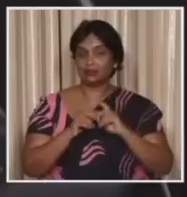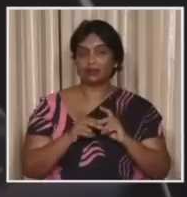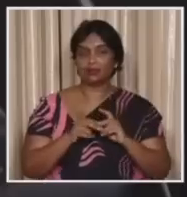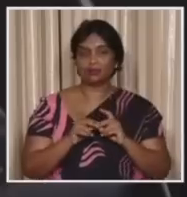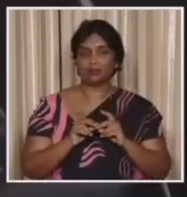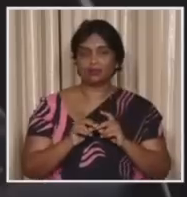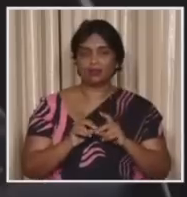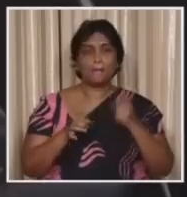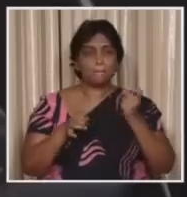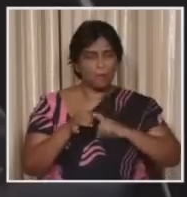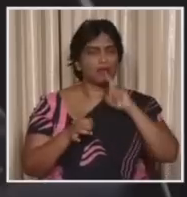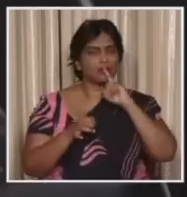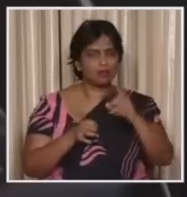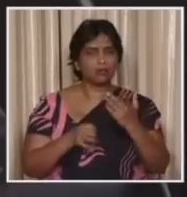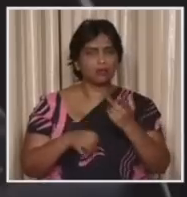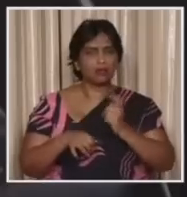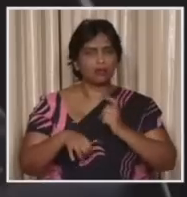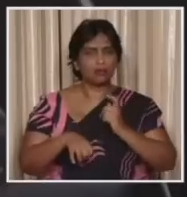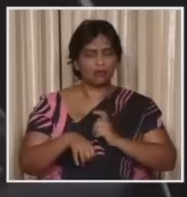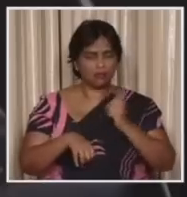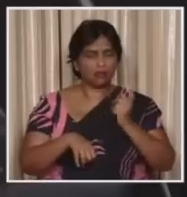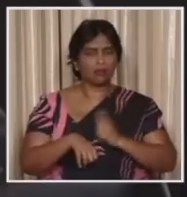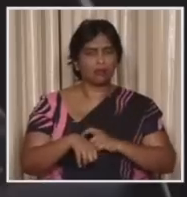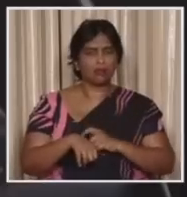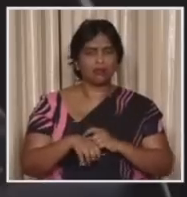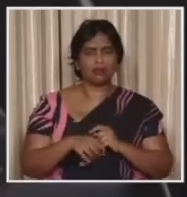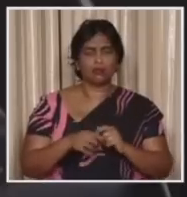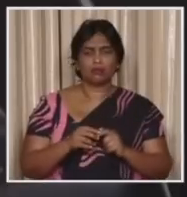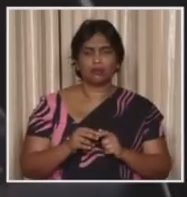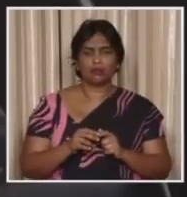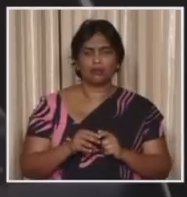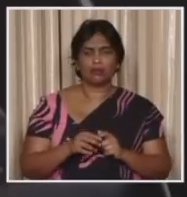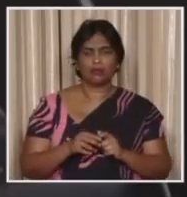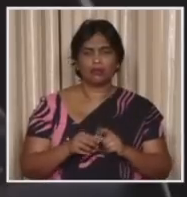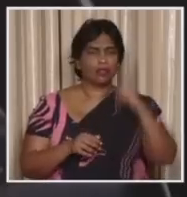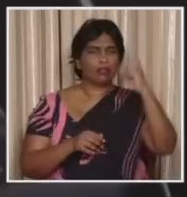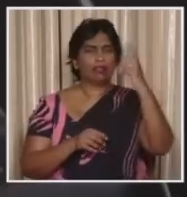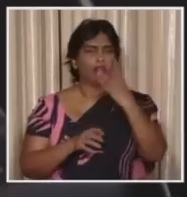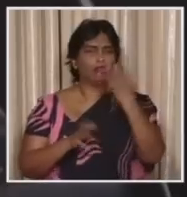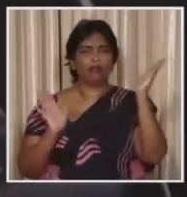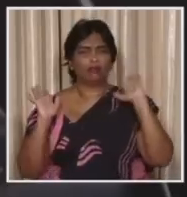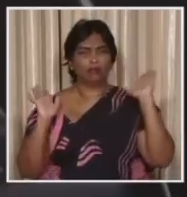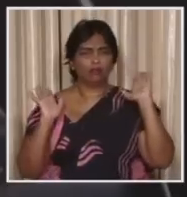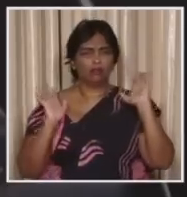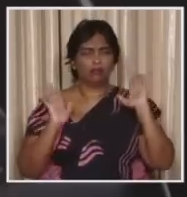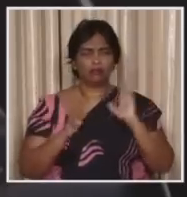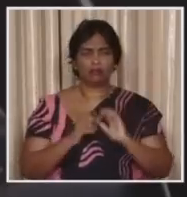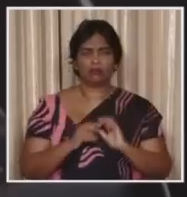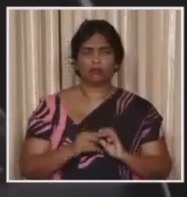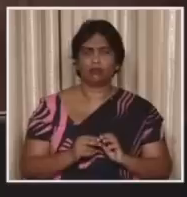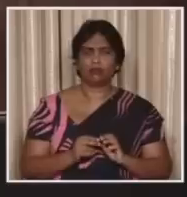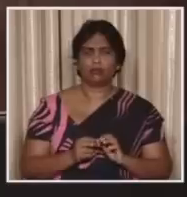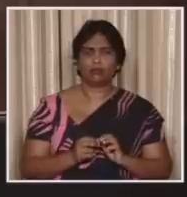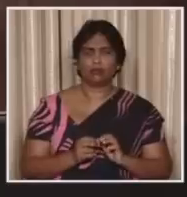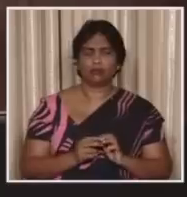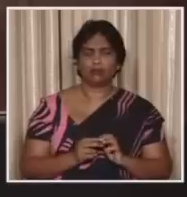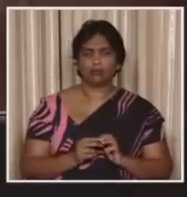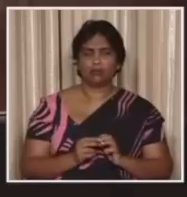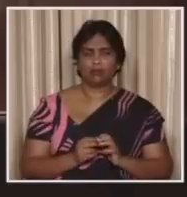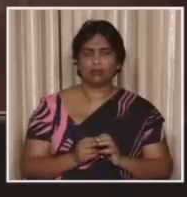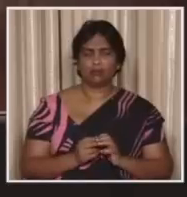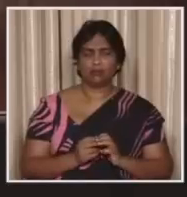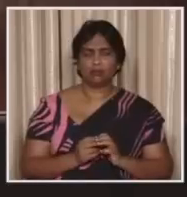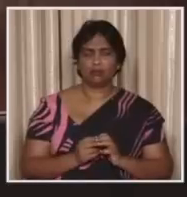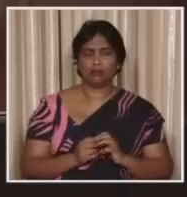ඒක තමයි ප්‍රශ්නේ අහන්න යන්නේ. ඉතින් දෙන්නකෝ ප්‍රශ්නේ අහන්න එකපාර. නෑ සමාජ 2 4 එහෙම කියලා අහන්න බෑ. 2 වෙලා වෙලා වෙලාව සම්බන්ධයි. මට කියන